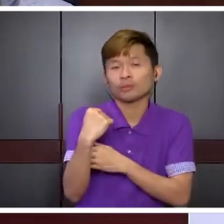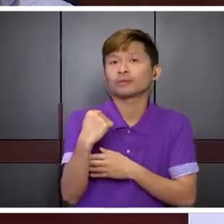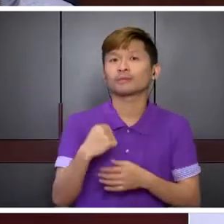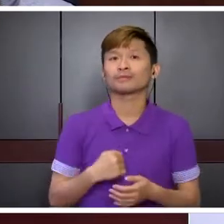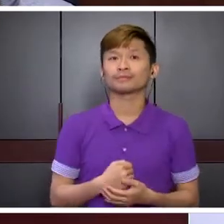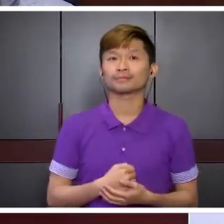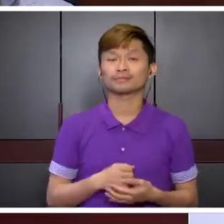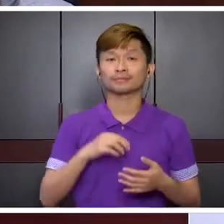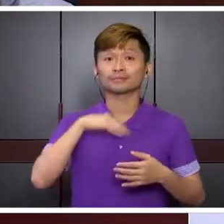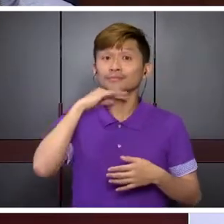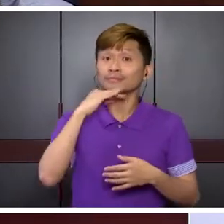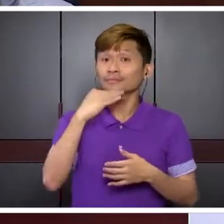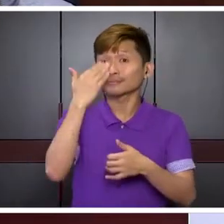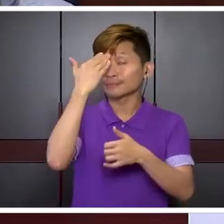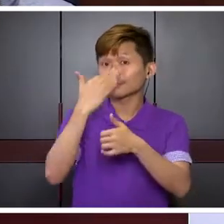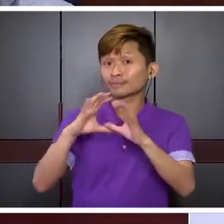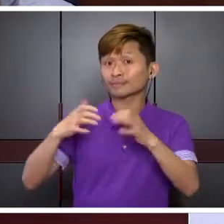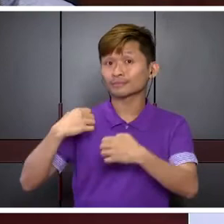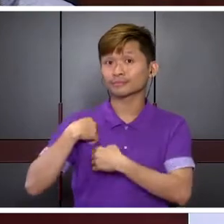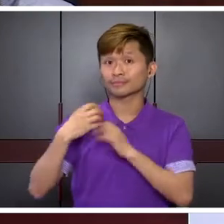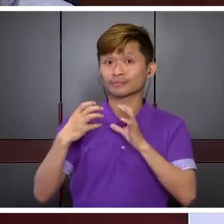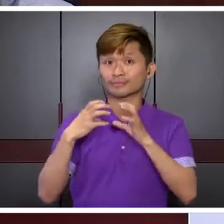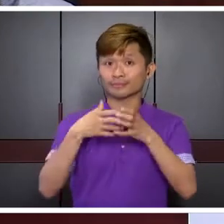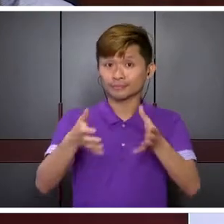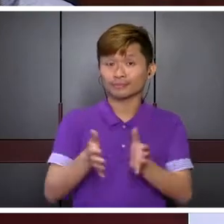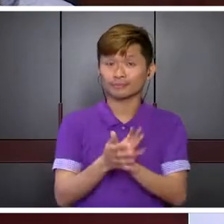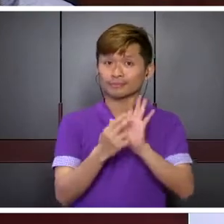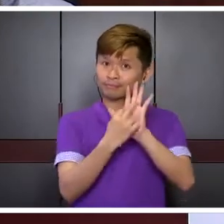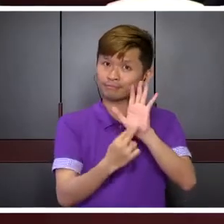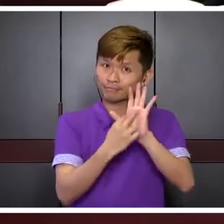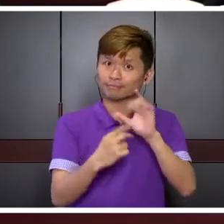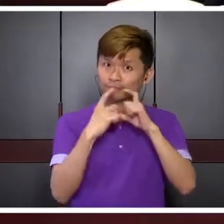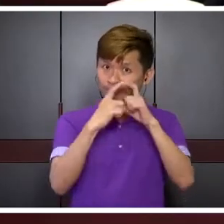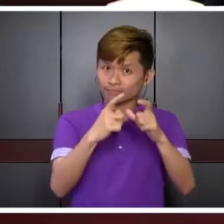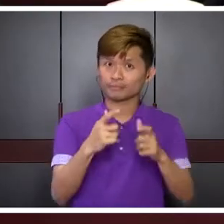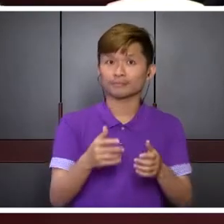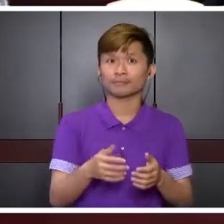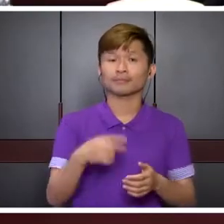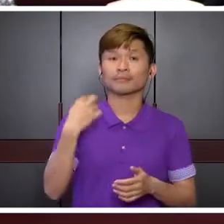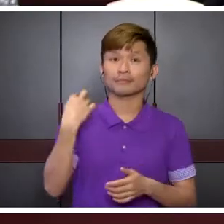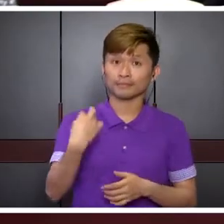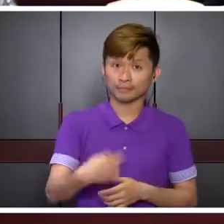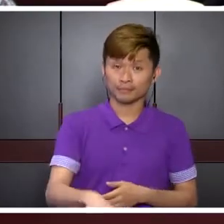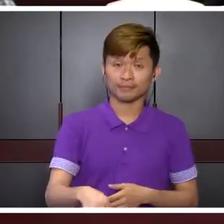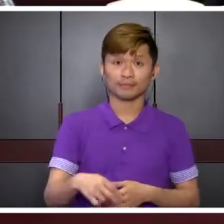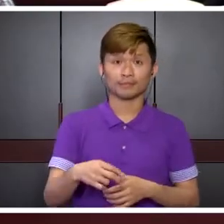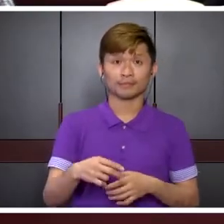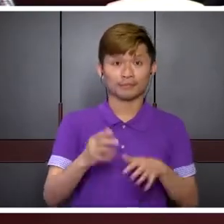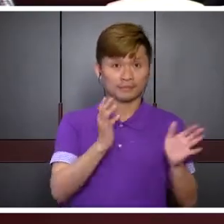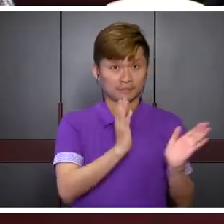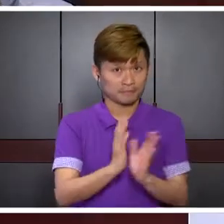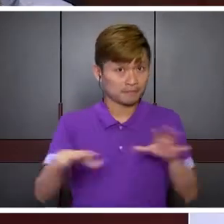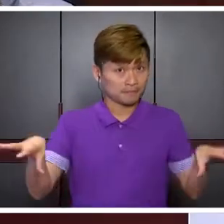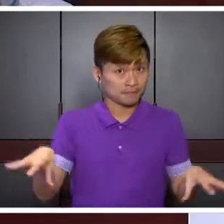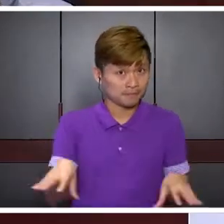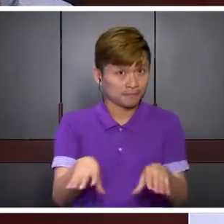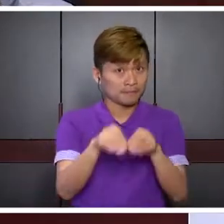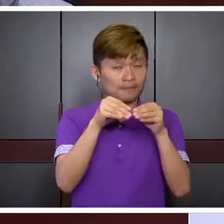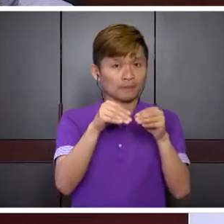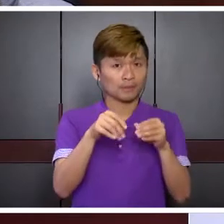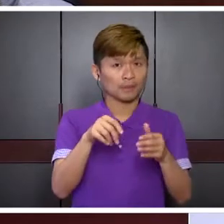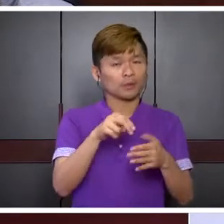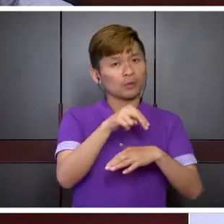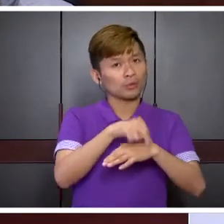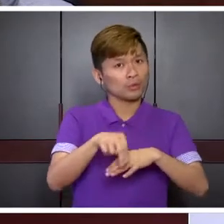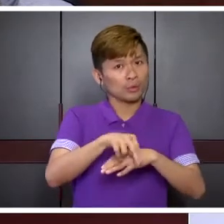所以呢，等一下也可以做一个回应，有关于军人的部分。而且我们在这一个总整的部分呢，也很明显的有提出